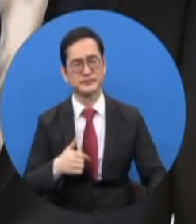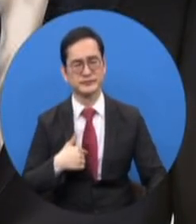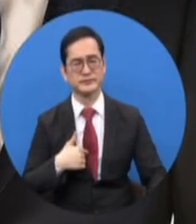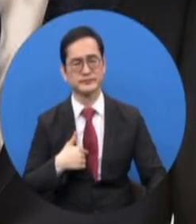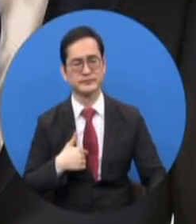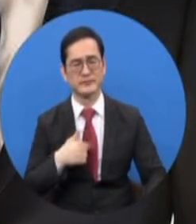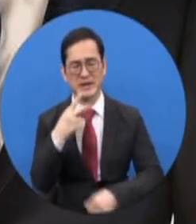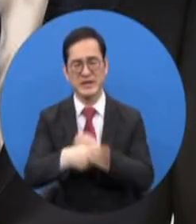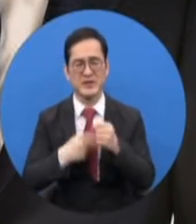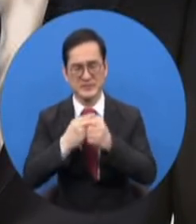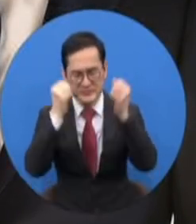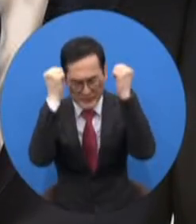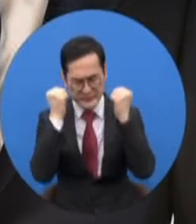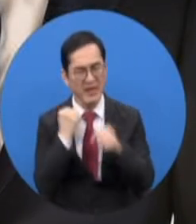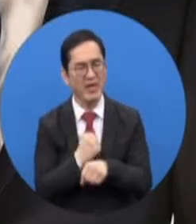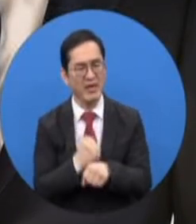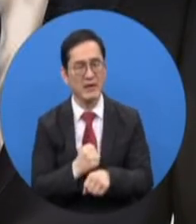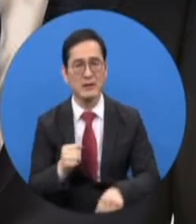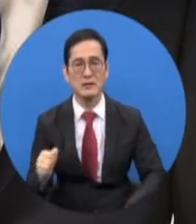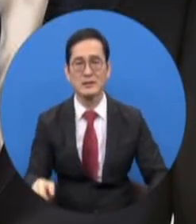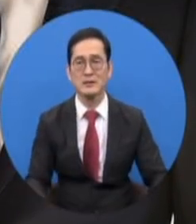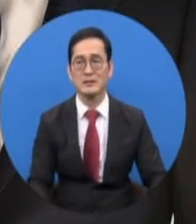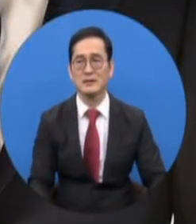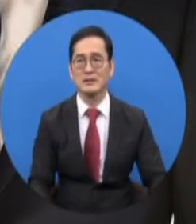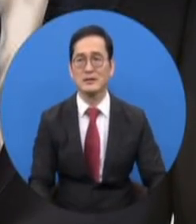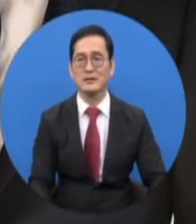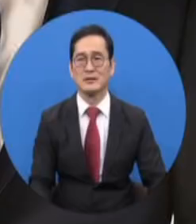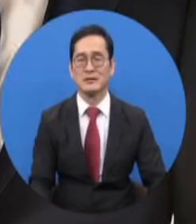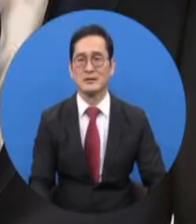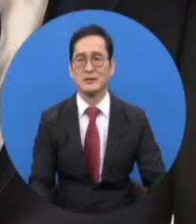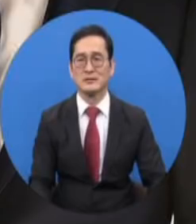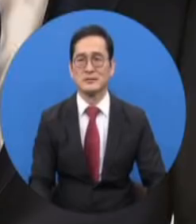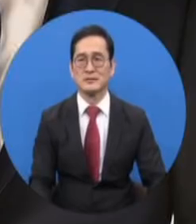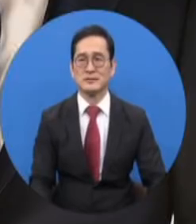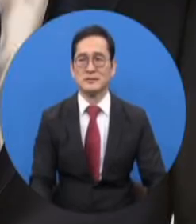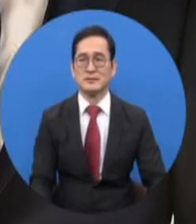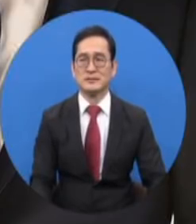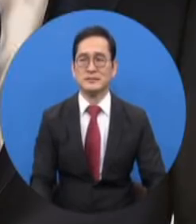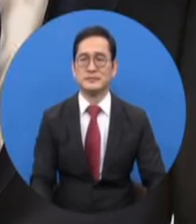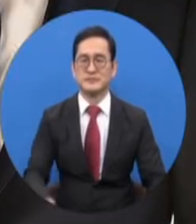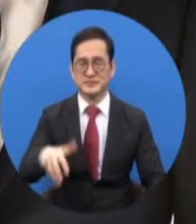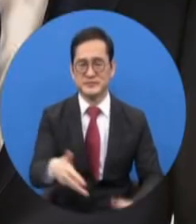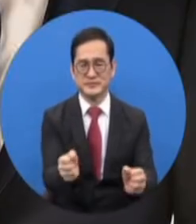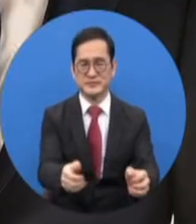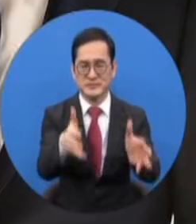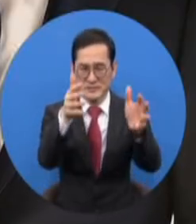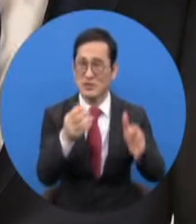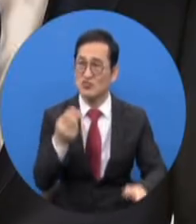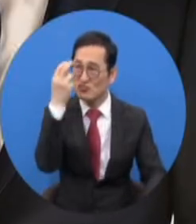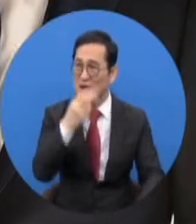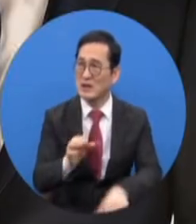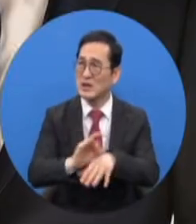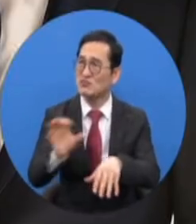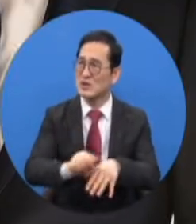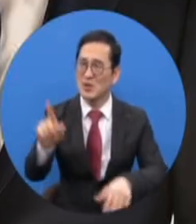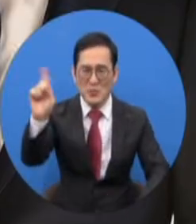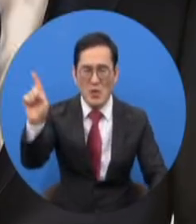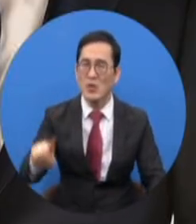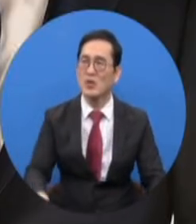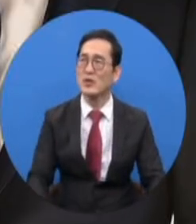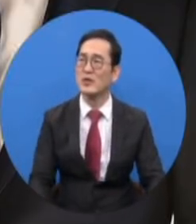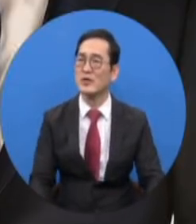또 입장을 밝혔습니다. 권성동, 김오수 총장 대장동 사건 수사 믿어달라더니 아무런 성과 없다.